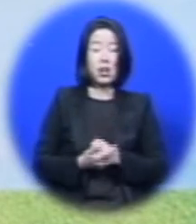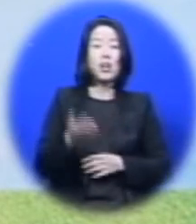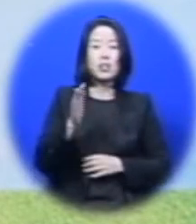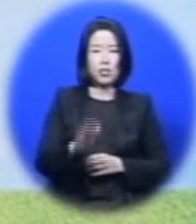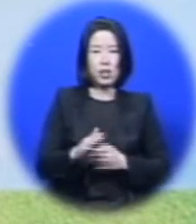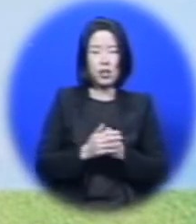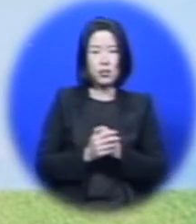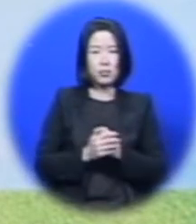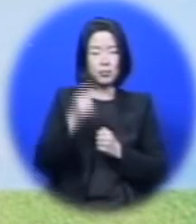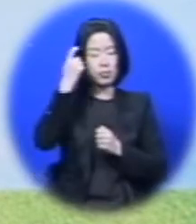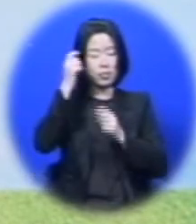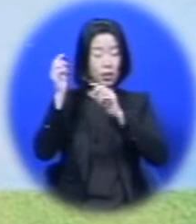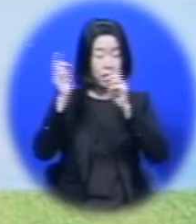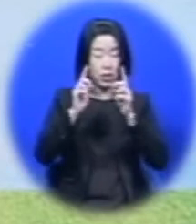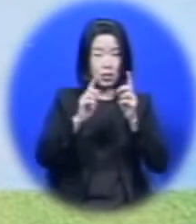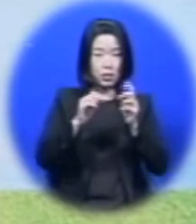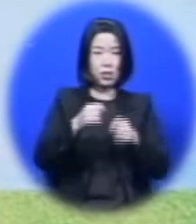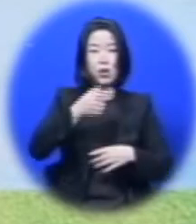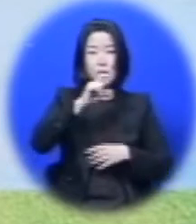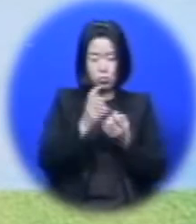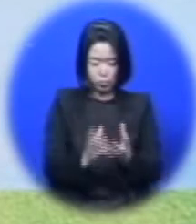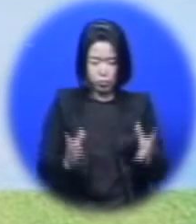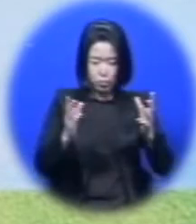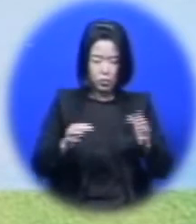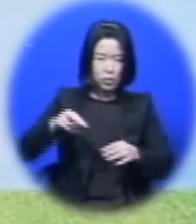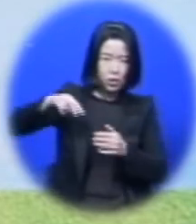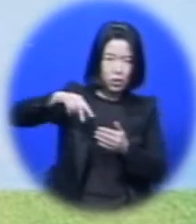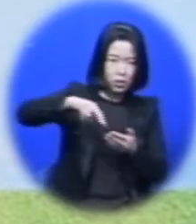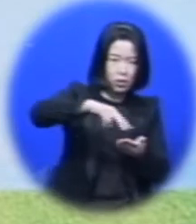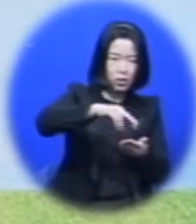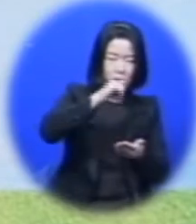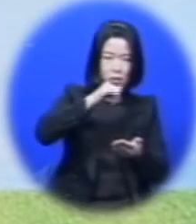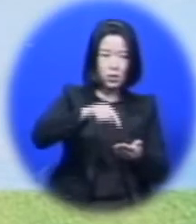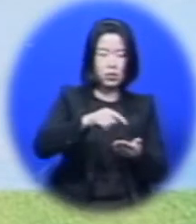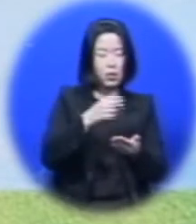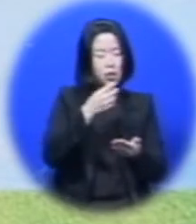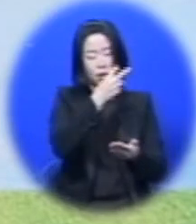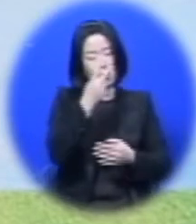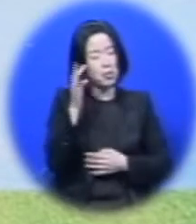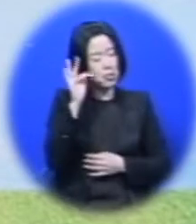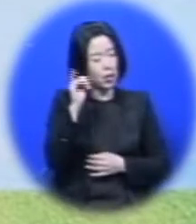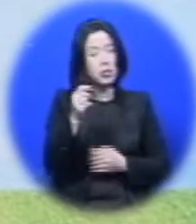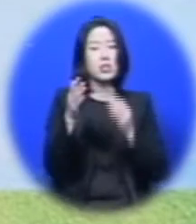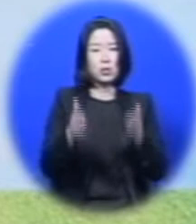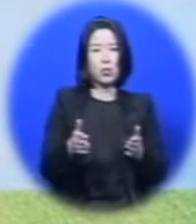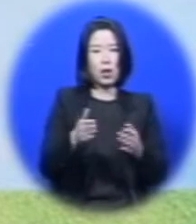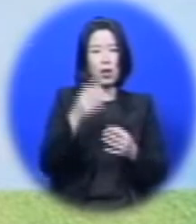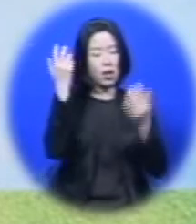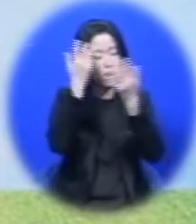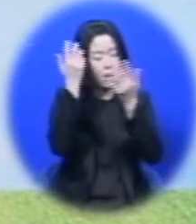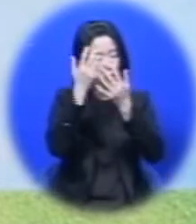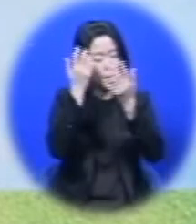그런데 정신이 돌아와서 물웅덩이로 기어가가지고 거기서 며칠 동안 정말